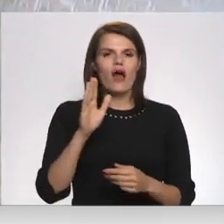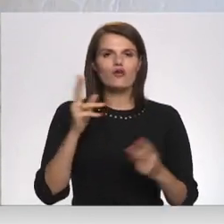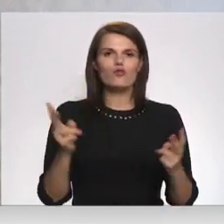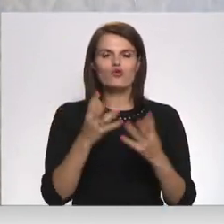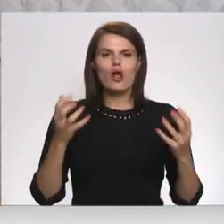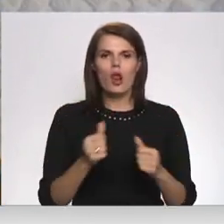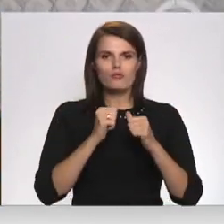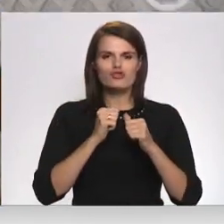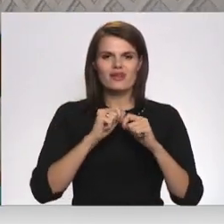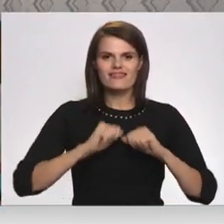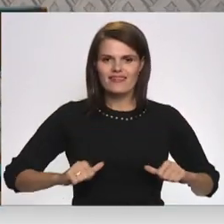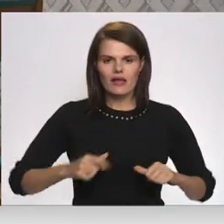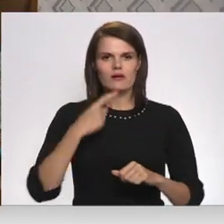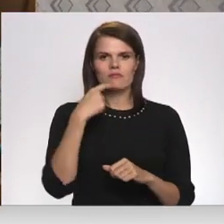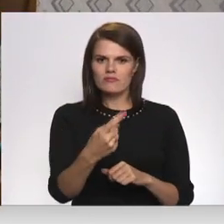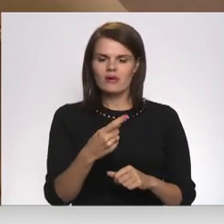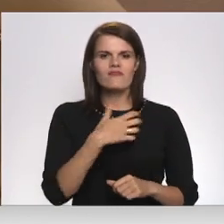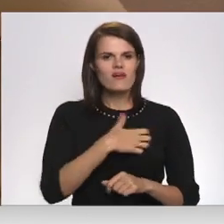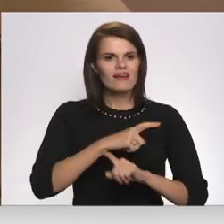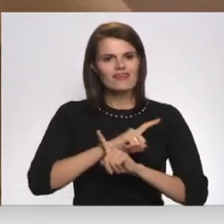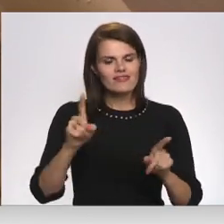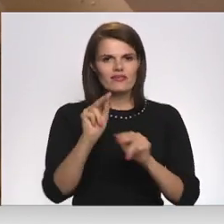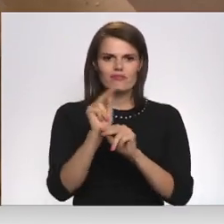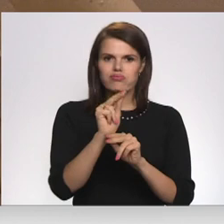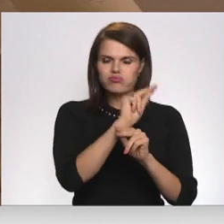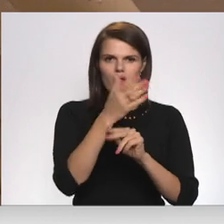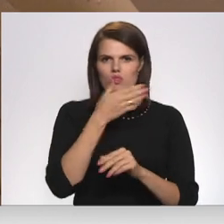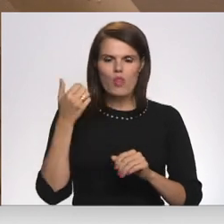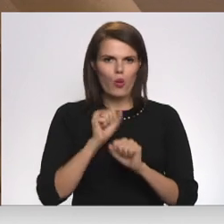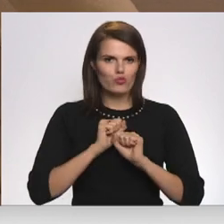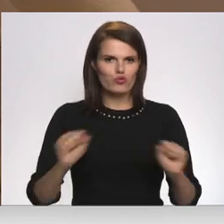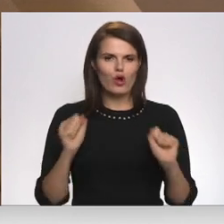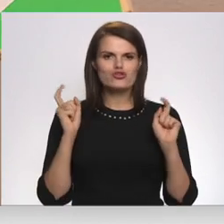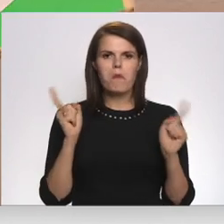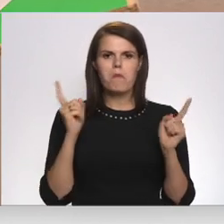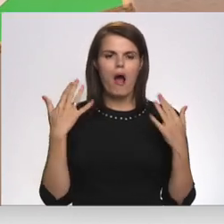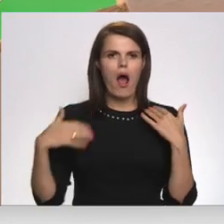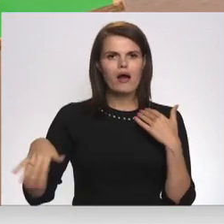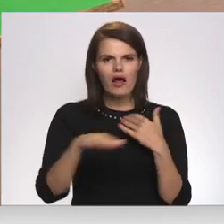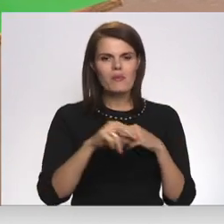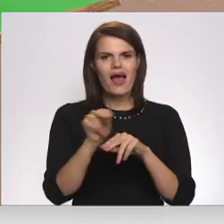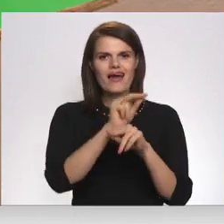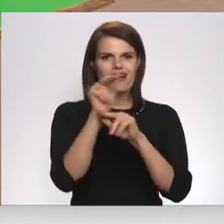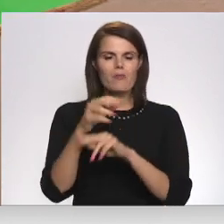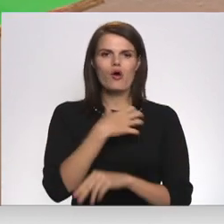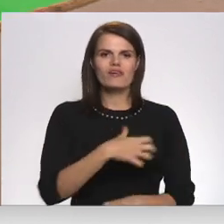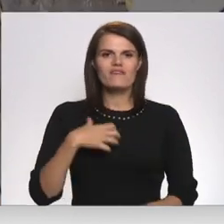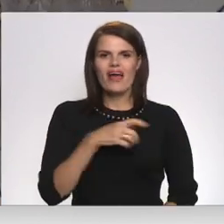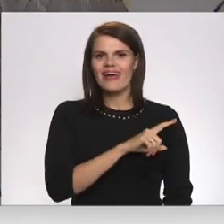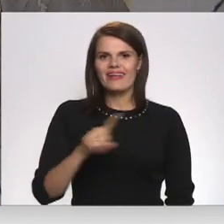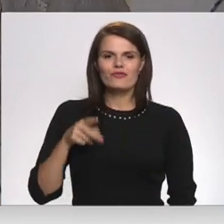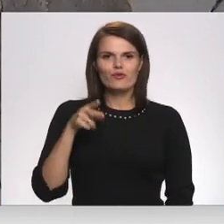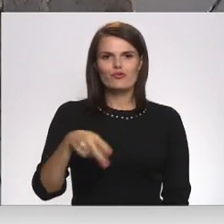birojas ziņoja, ka steidzami nepieciešamas investīcijas. Par nedroši jau atzīts mājas pagalms. Ēkas remonts jāveic līdz 2024.